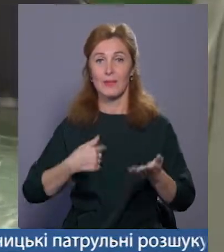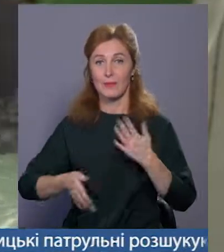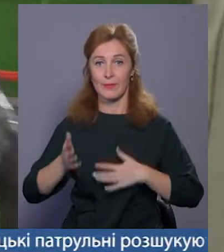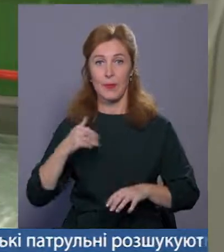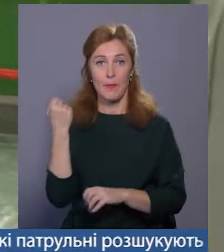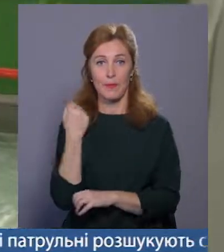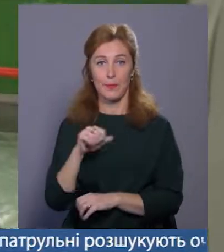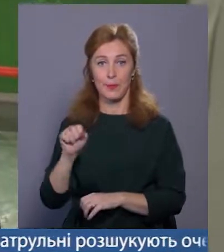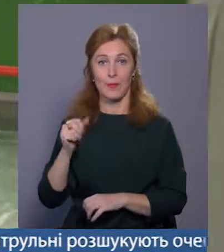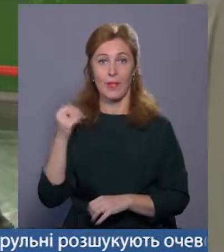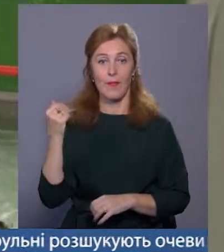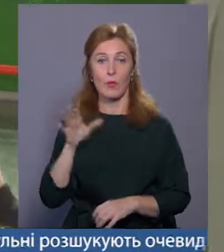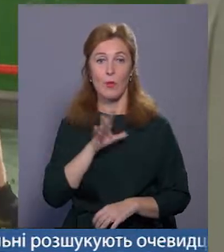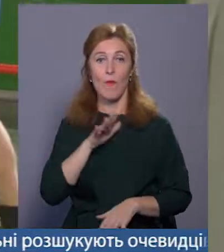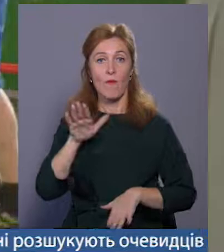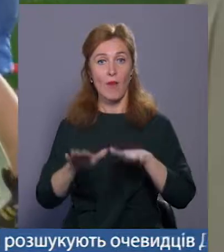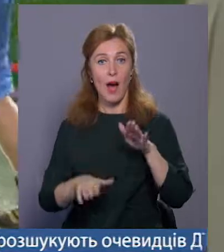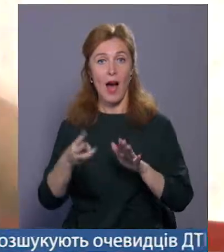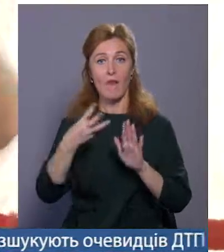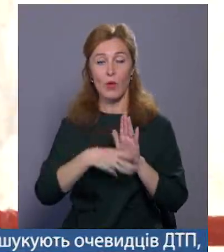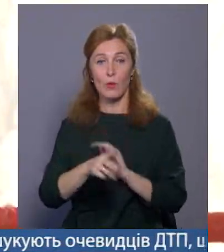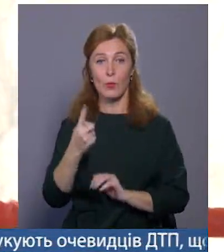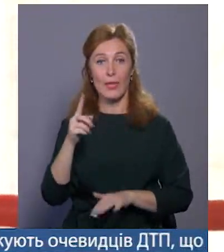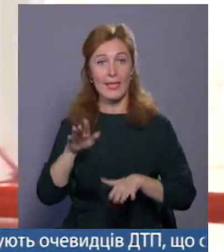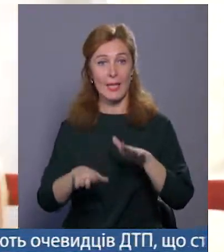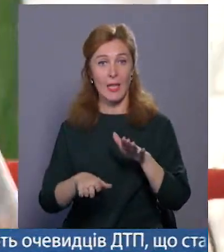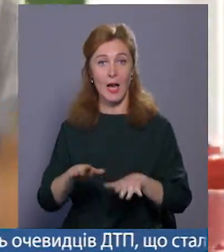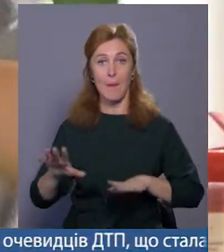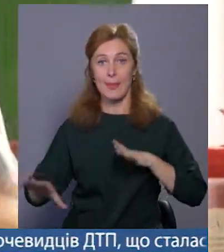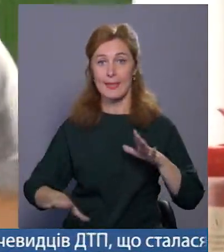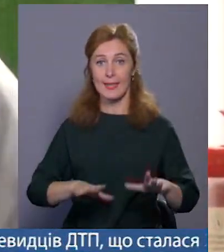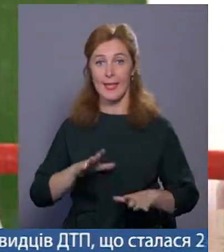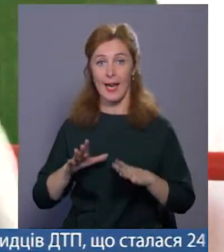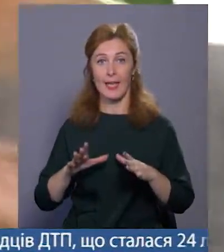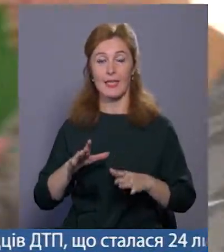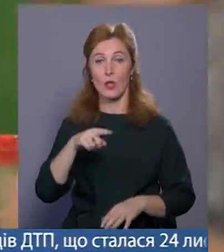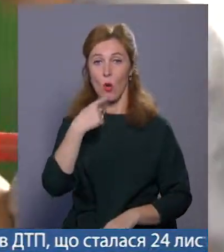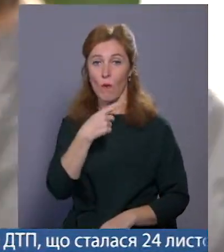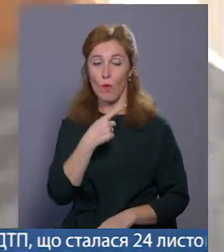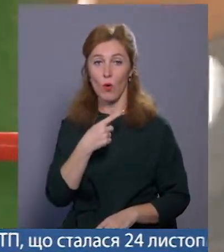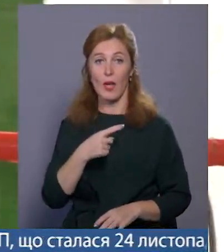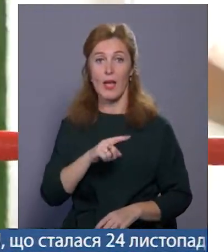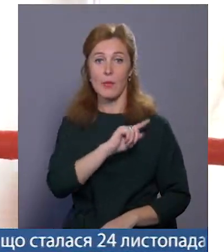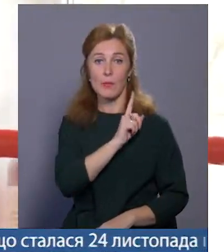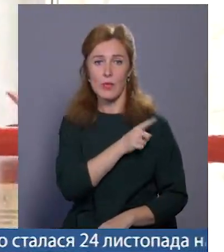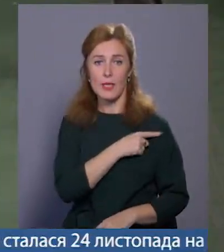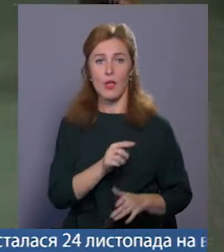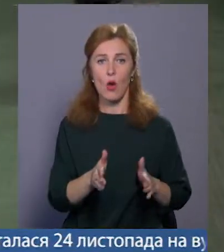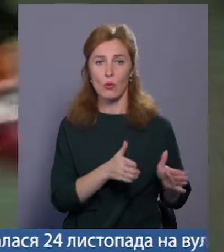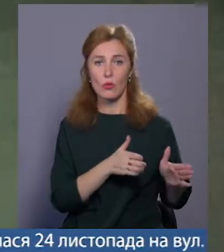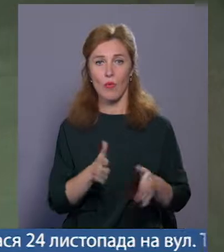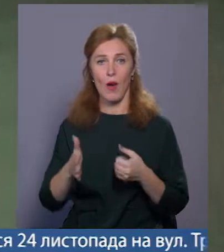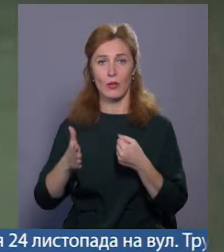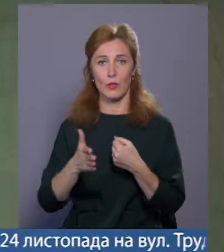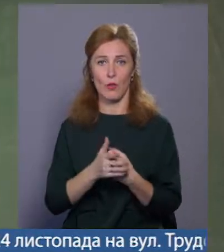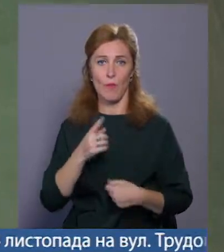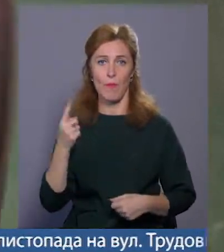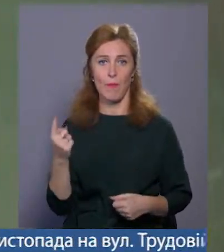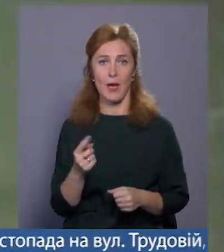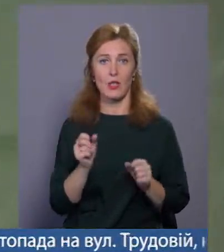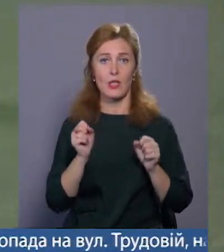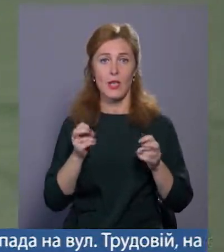боксував у ваговій категорії 81 кілограм. Тренер спортсмена Андрій Чумаков каже, посилено готувалися до першості як просто неба